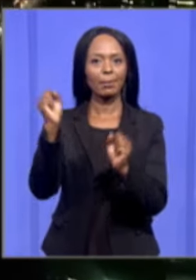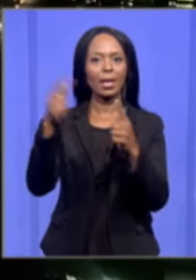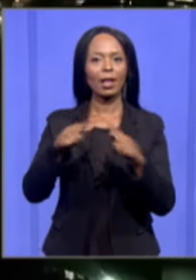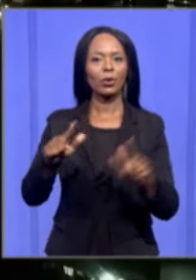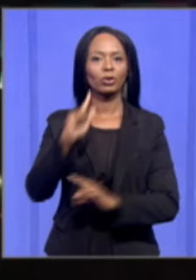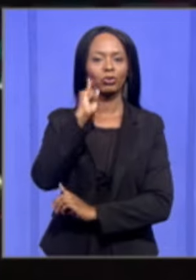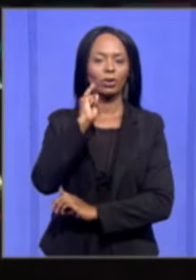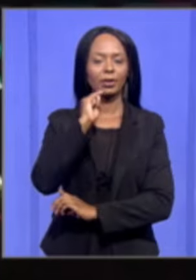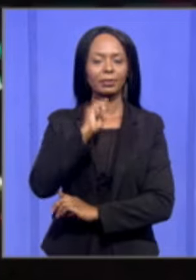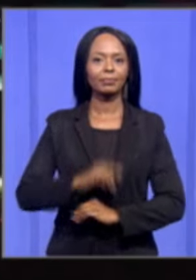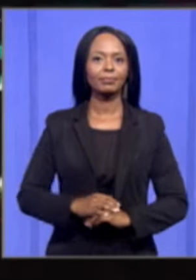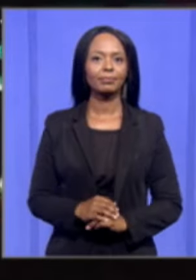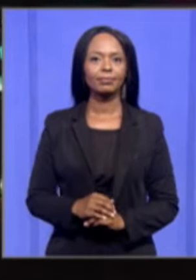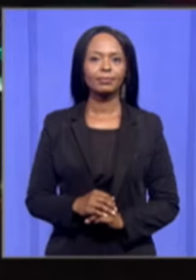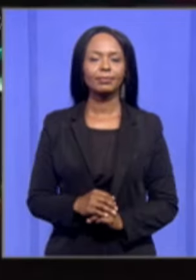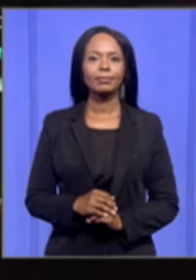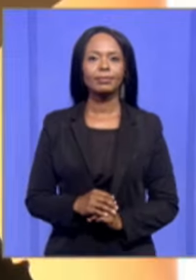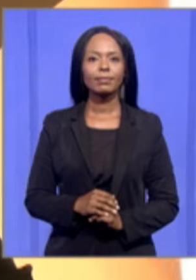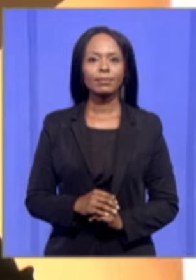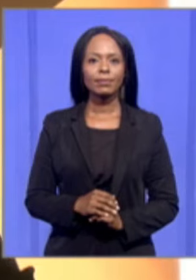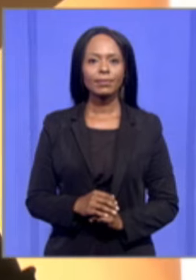dikgang tsa Setswana.